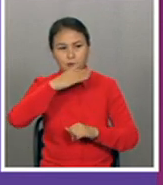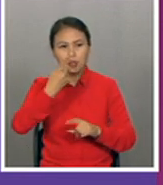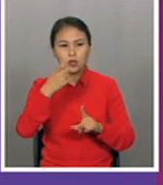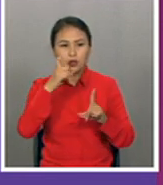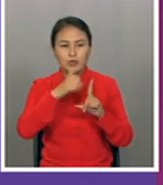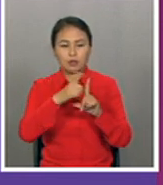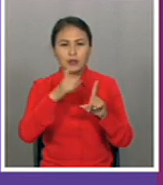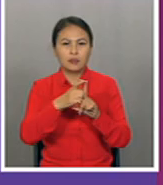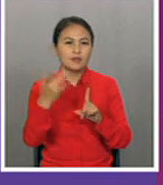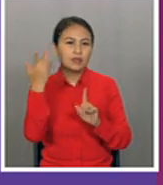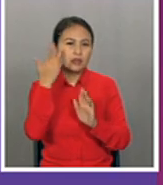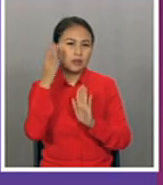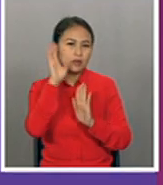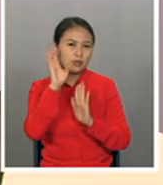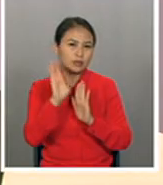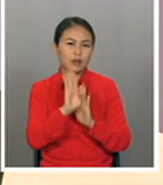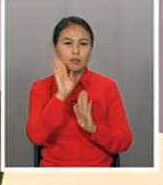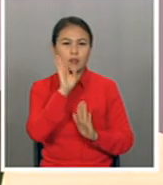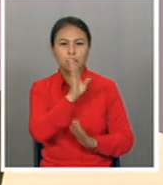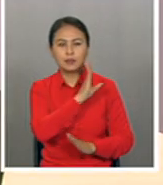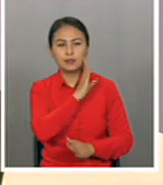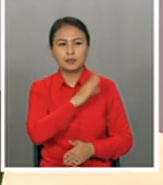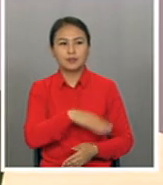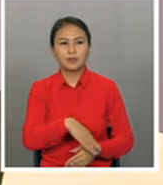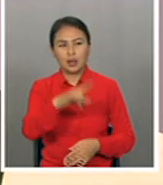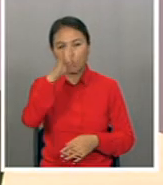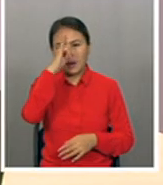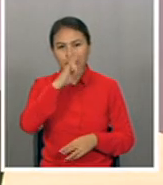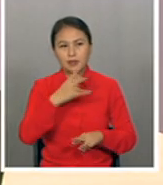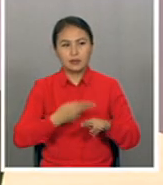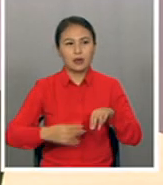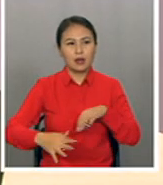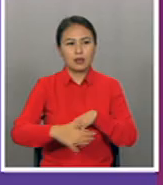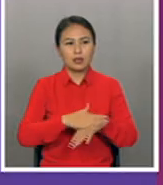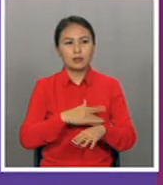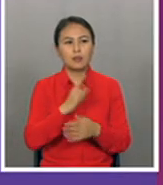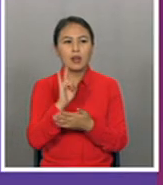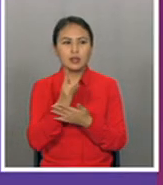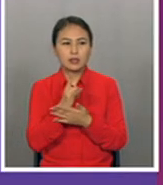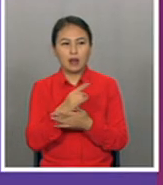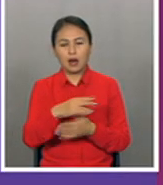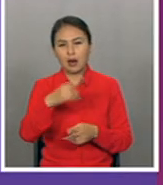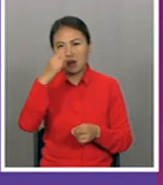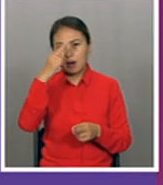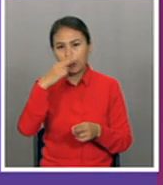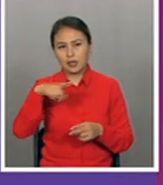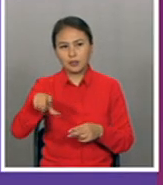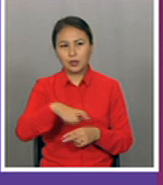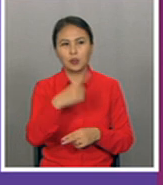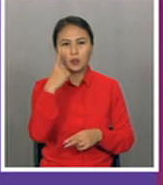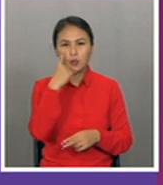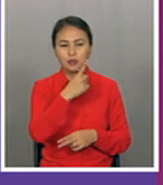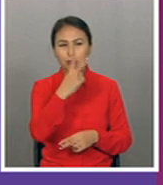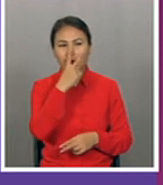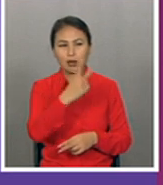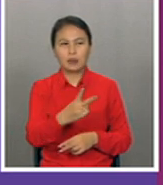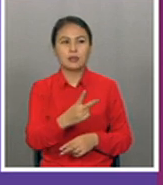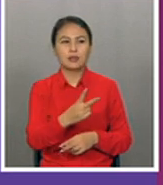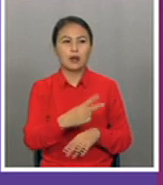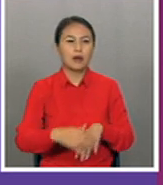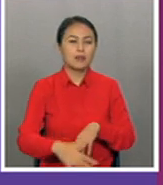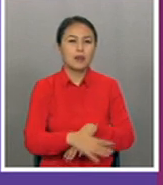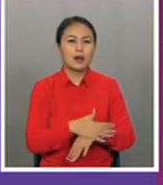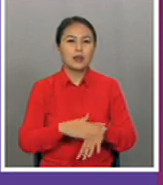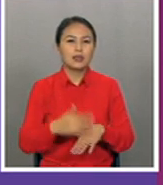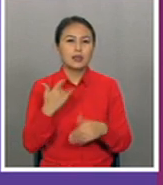сөзінде жықпайтын анасының. Қазақ деген халықтың баласымын, ағыменен көзінің қарасымын,